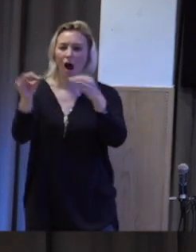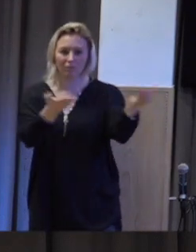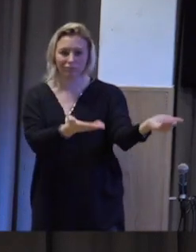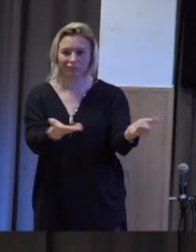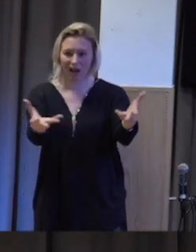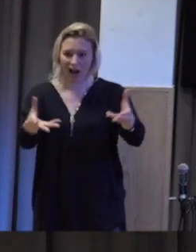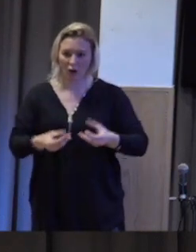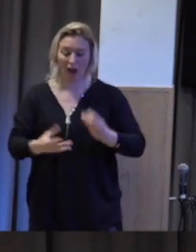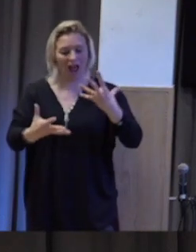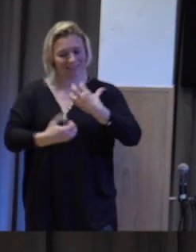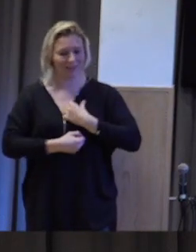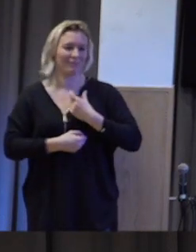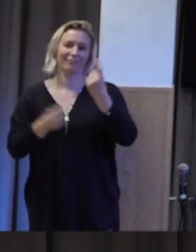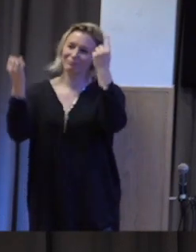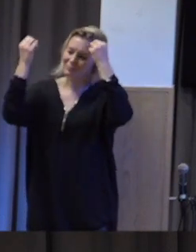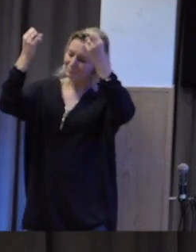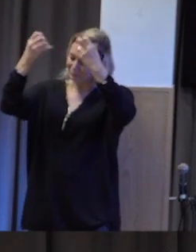présence.